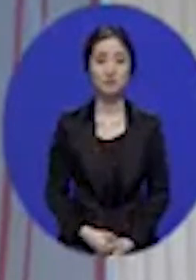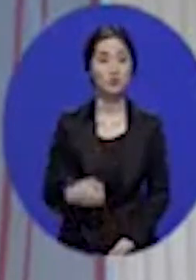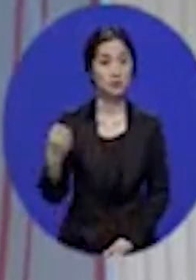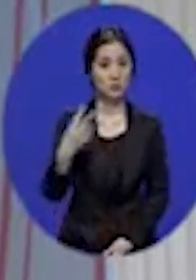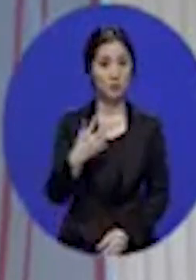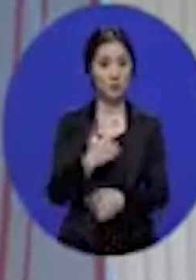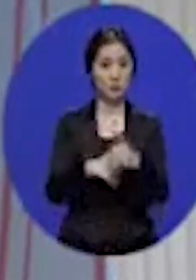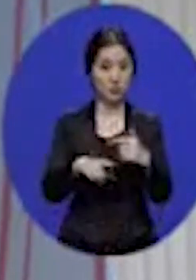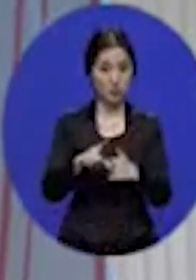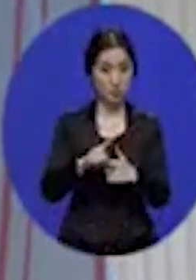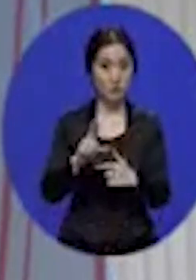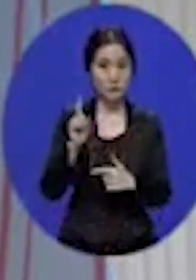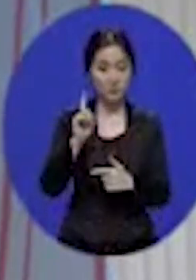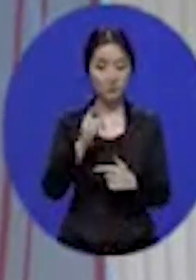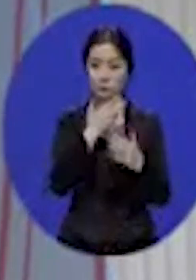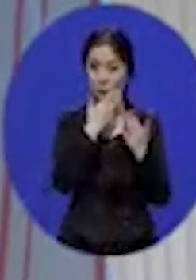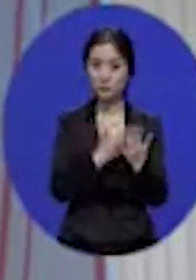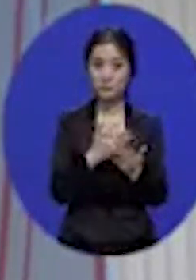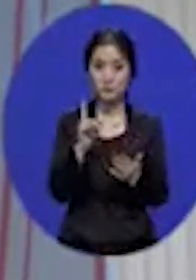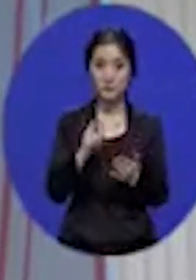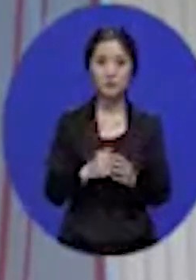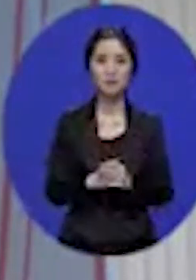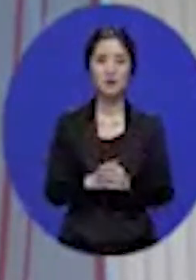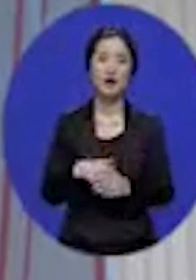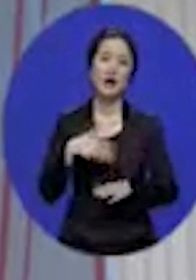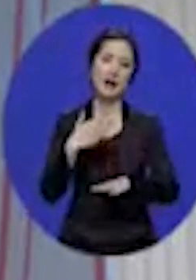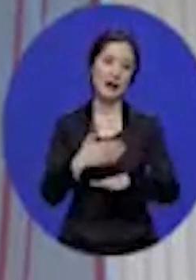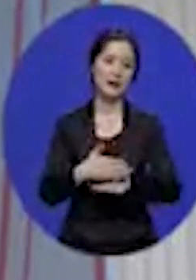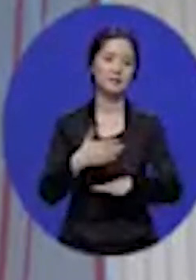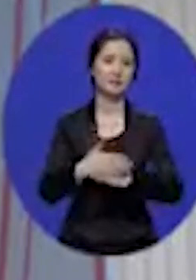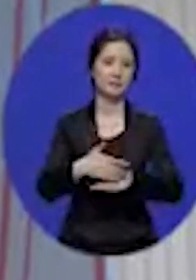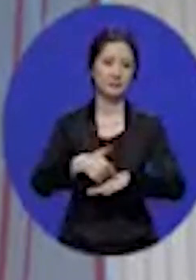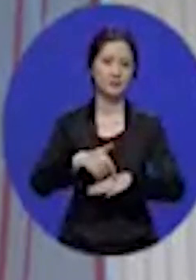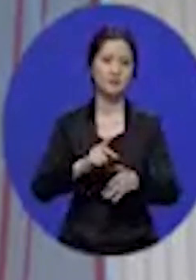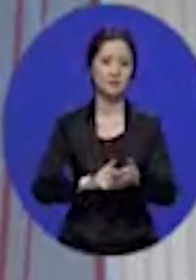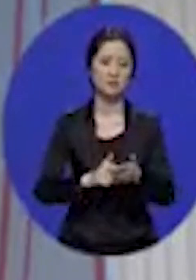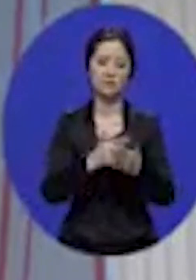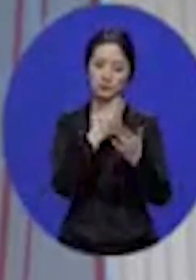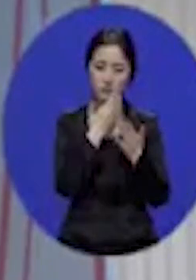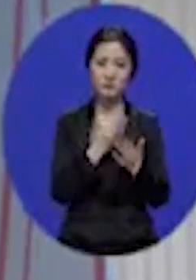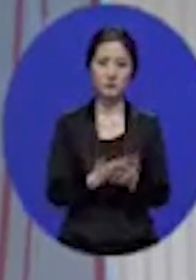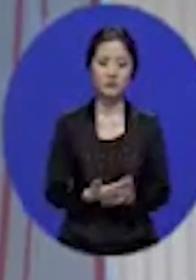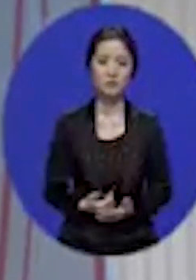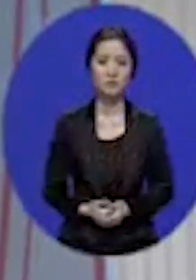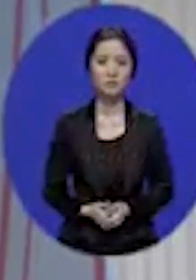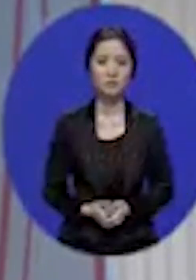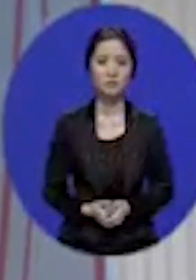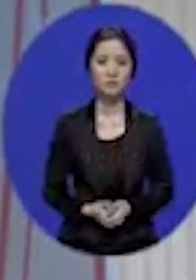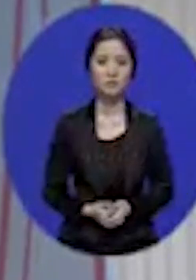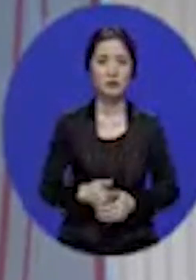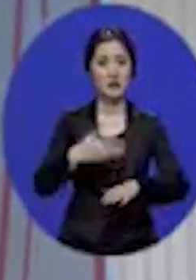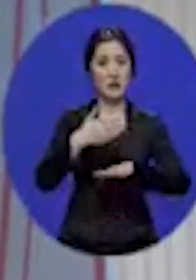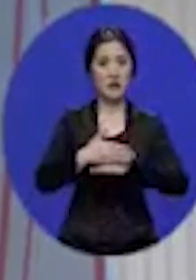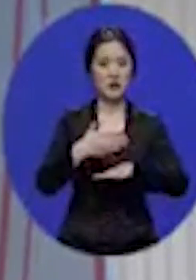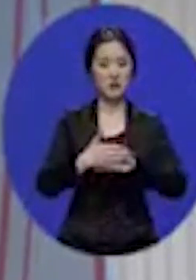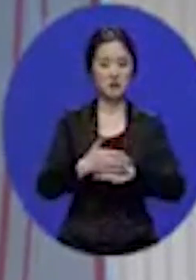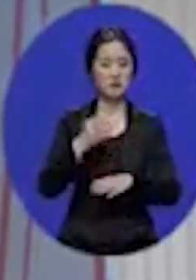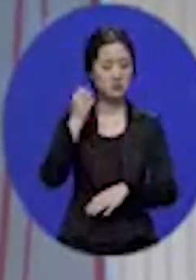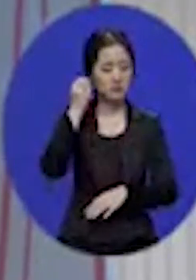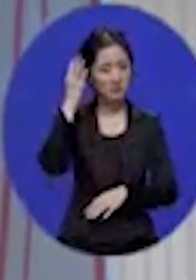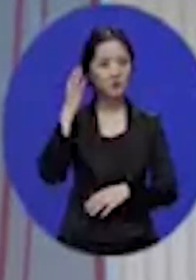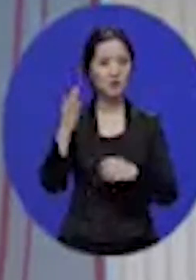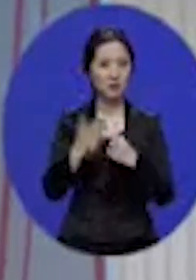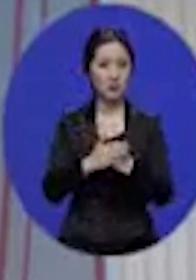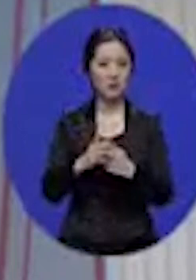플러스 알파로 가장 중요한 게 감사더라고요. 저는 감사가 참 빠졌던 인생을 살았기 때문에 더